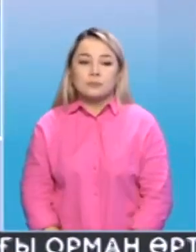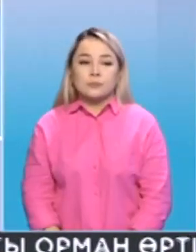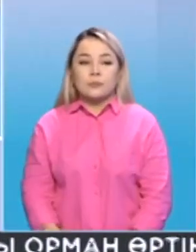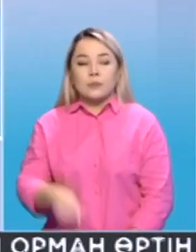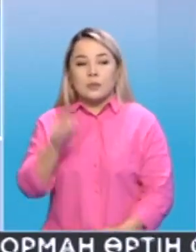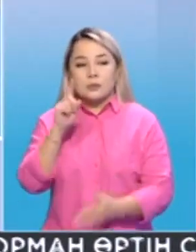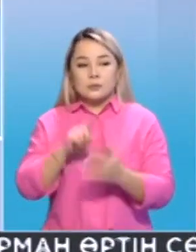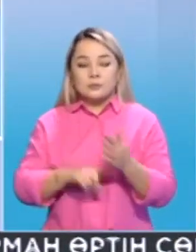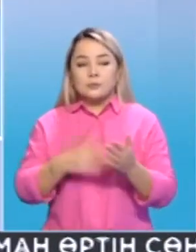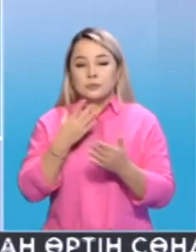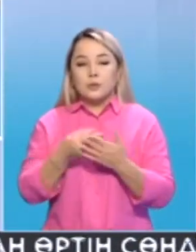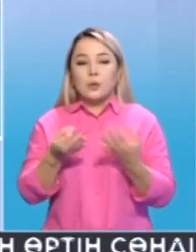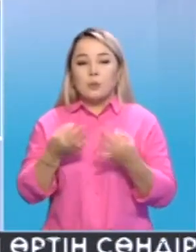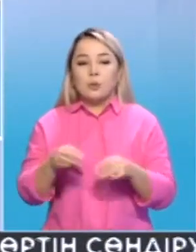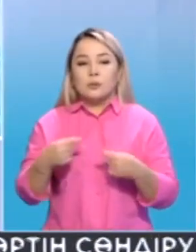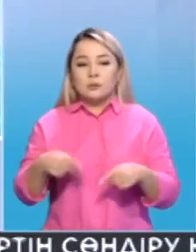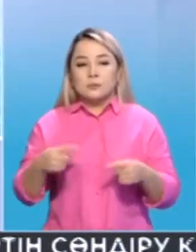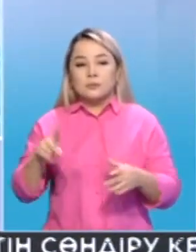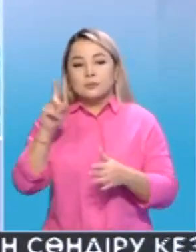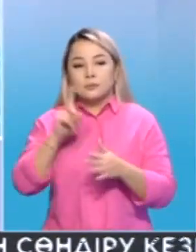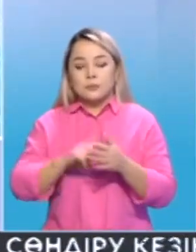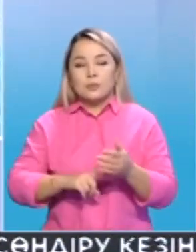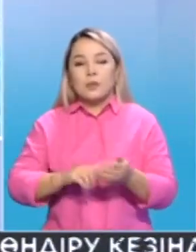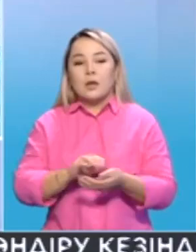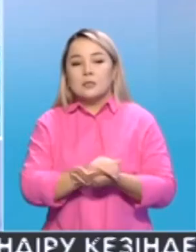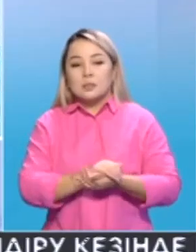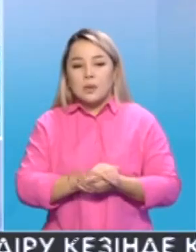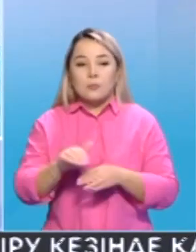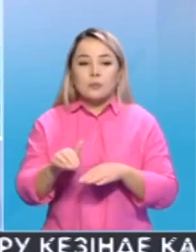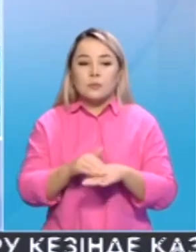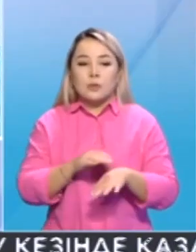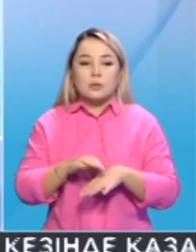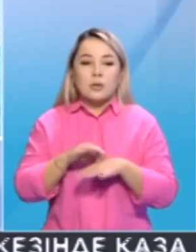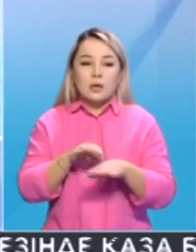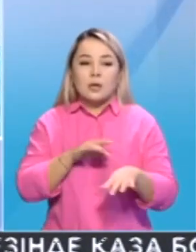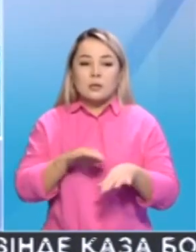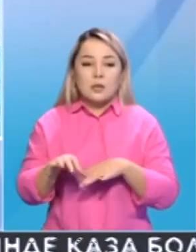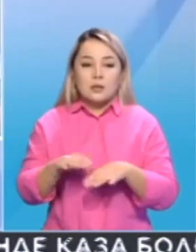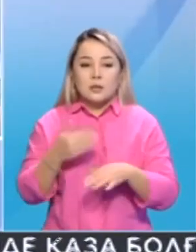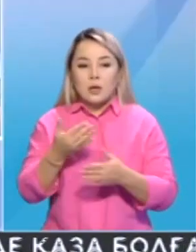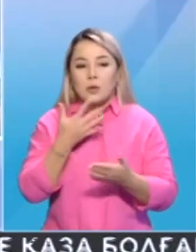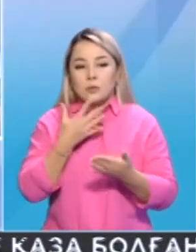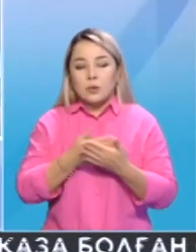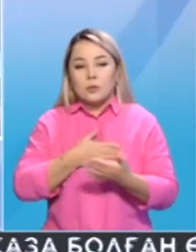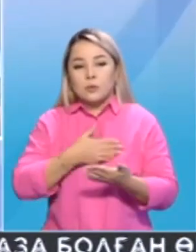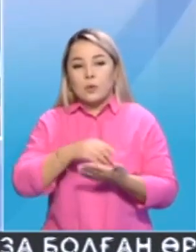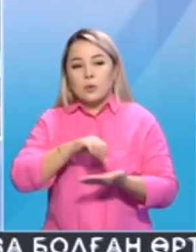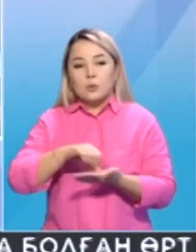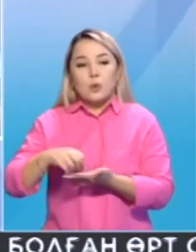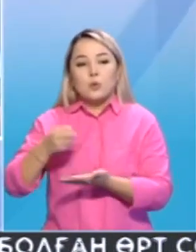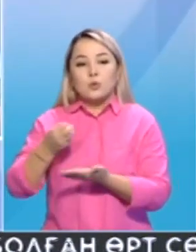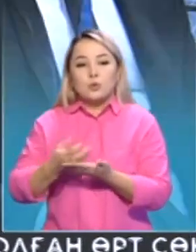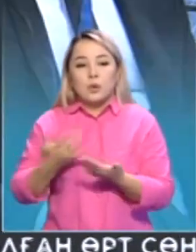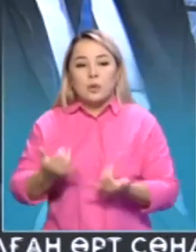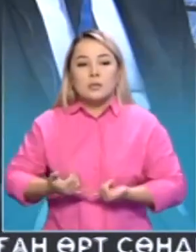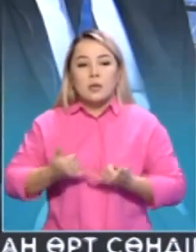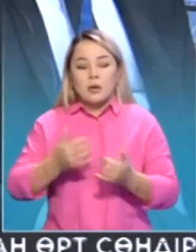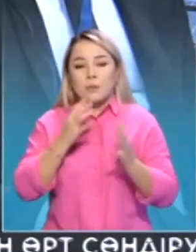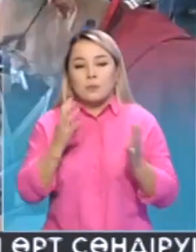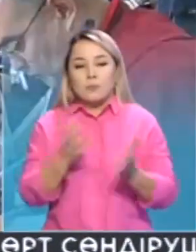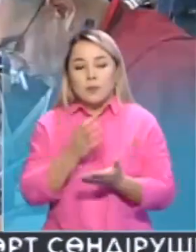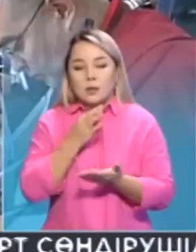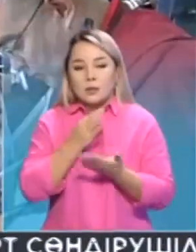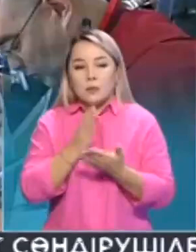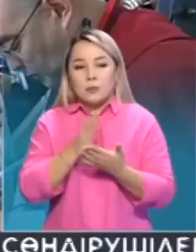Дін бостандығы түрлі сенімдегі адамдардың ынтымақ пен мейірімде өмір сүруіне ықпал етеді. Қазақстанның осы құндылықтарды сақтауға бейім